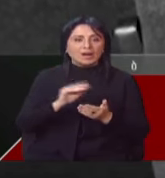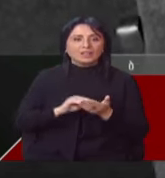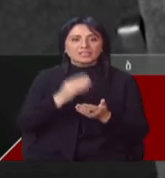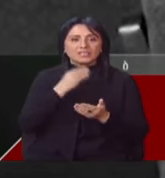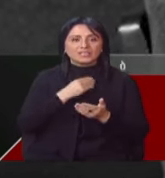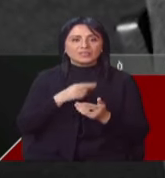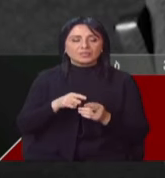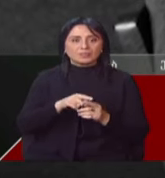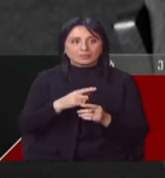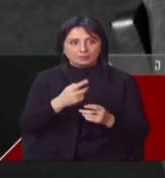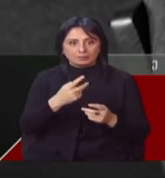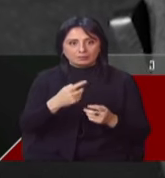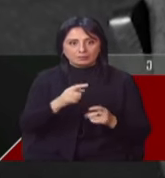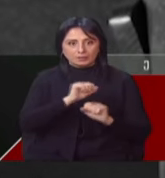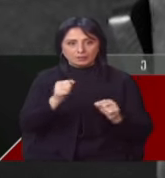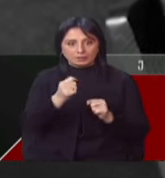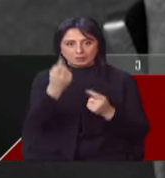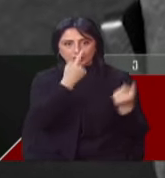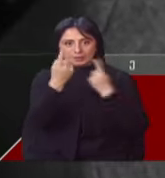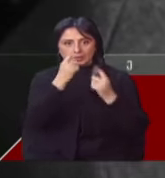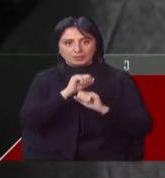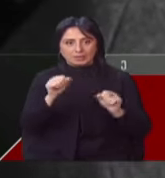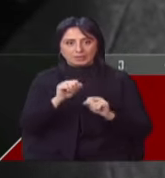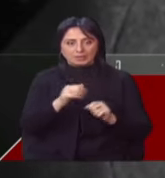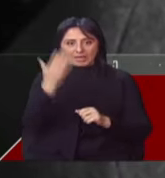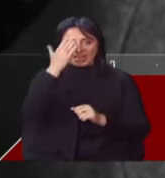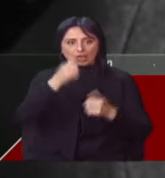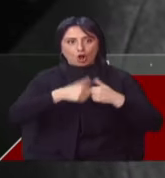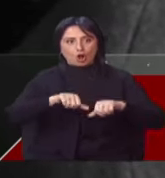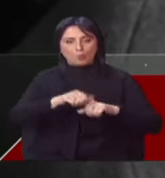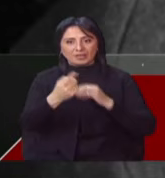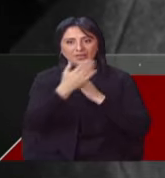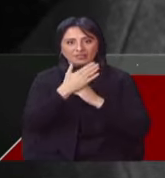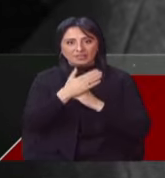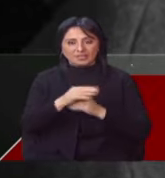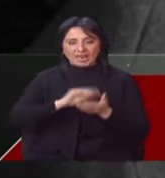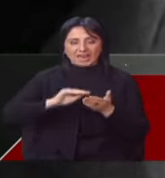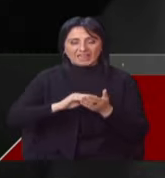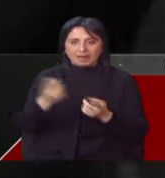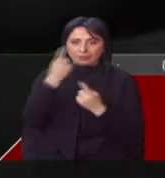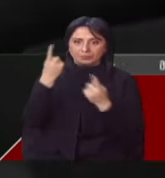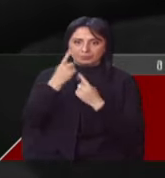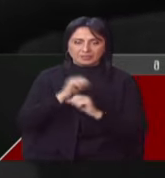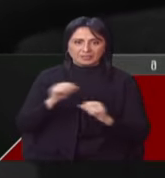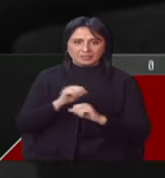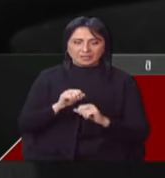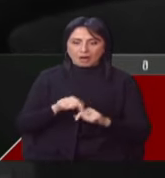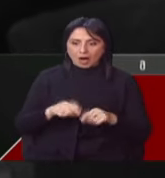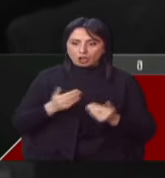მაგალითად, ამ ცენზორების, ჯერ კინოკომიტეტების და სარედაქციო კოლეგიების